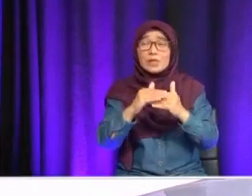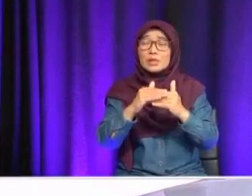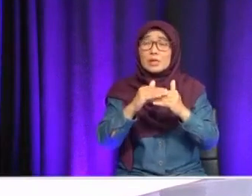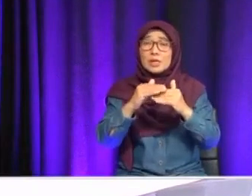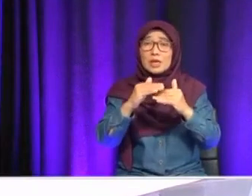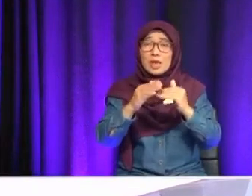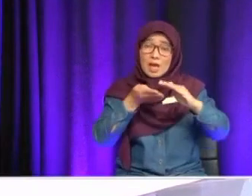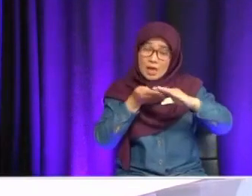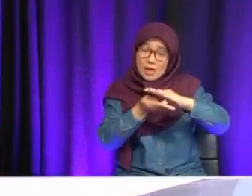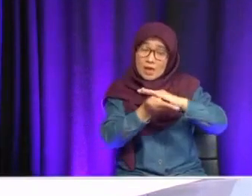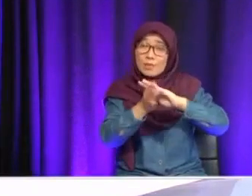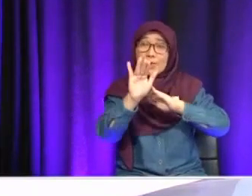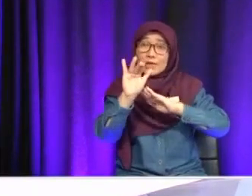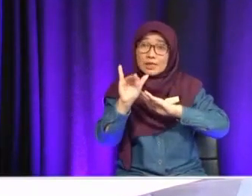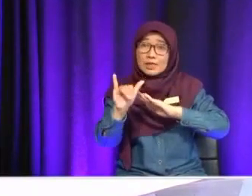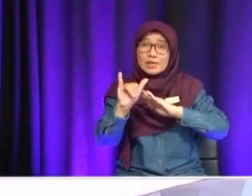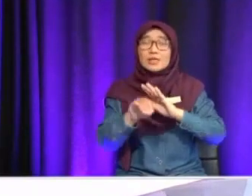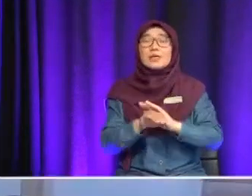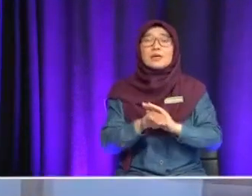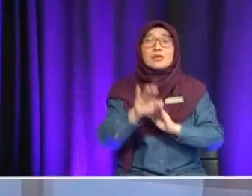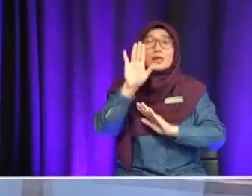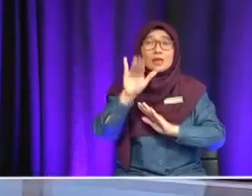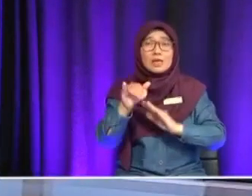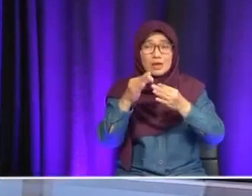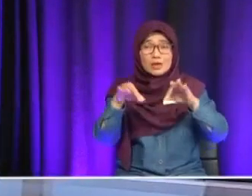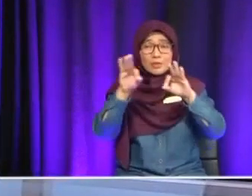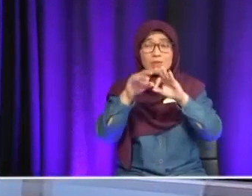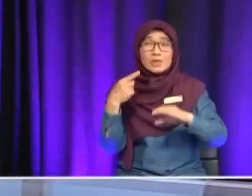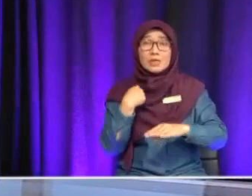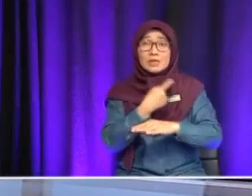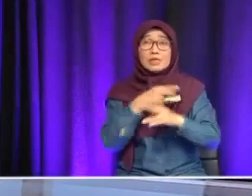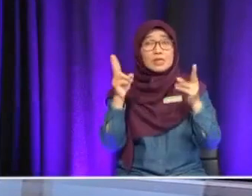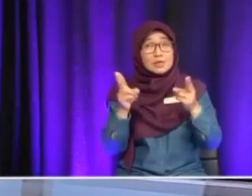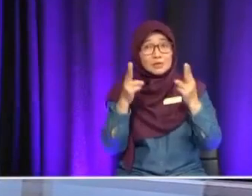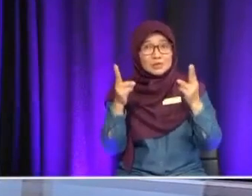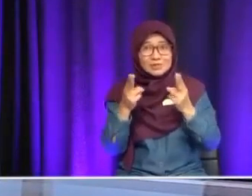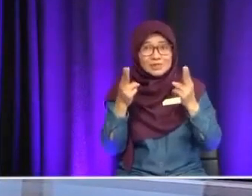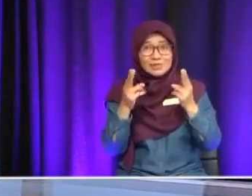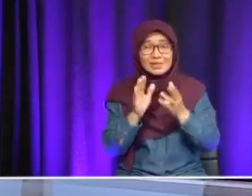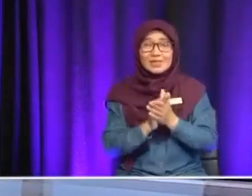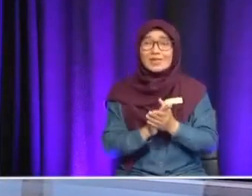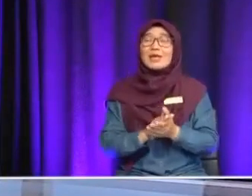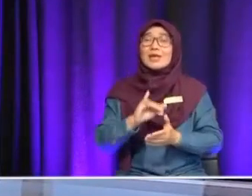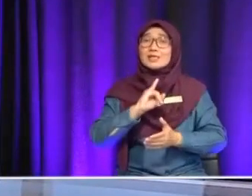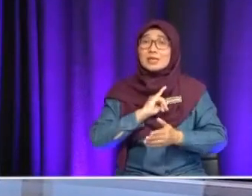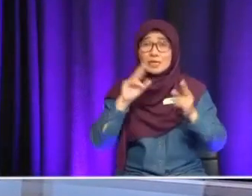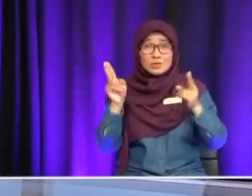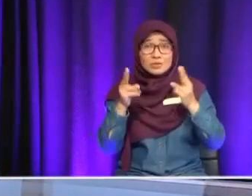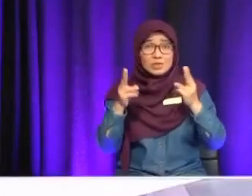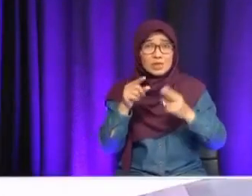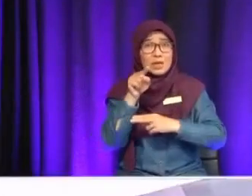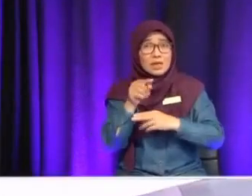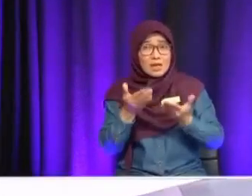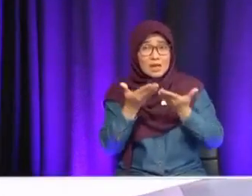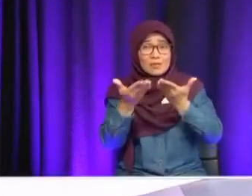tak apa. Yang penting kita usahakan dulu. Bagus juga idea tu kak. Saya usaha dulu, akak keluarkan dahulu modal. Boleh ya kak?